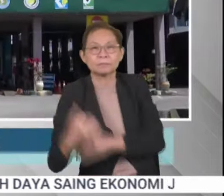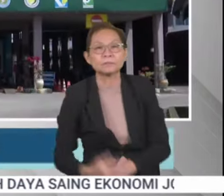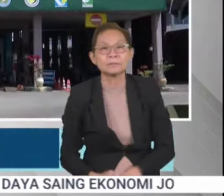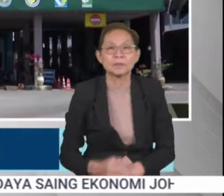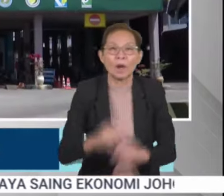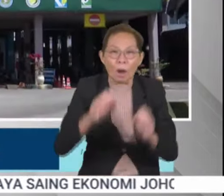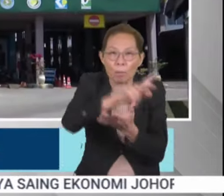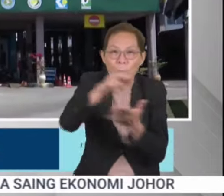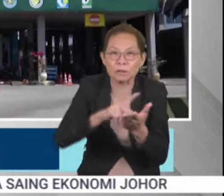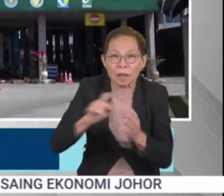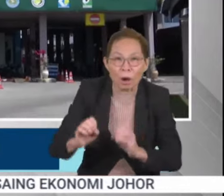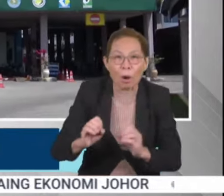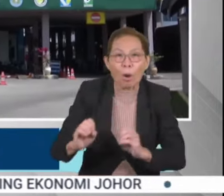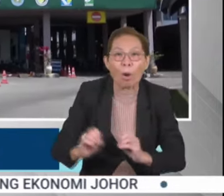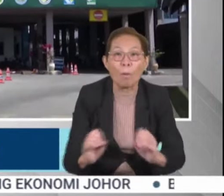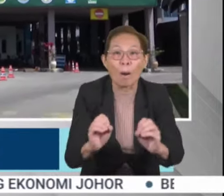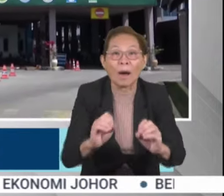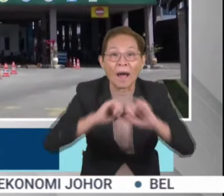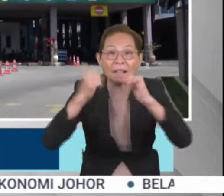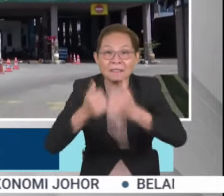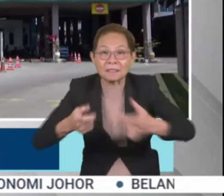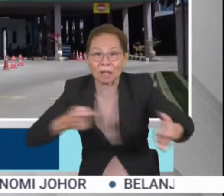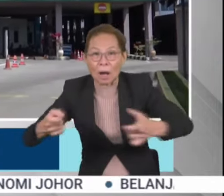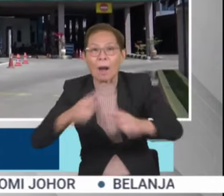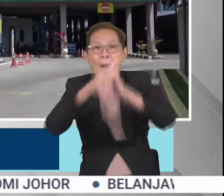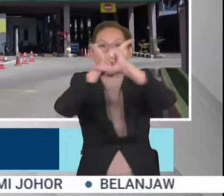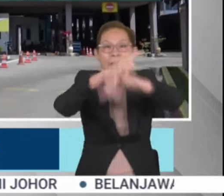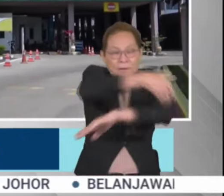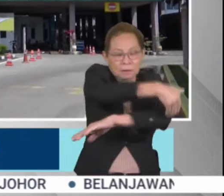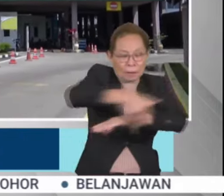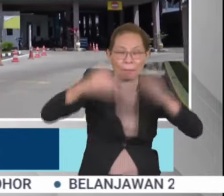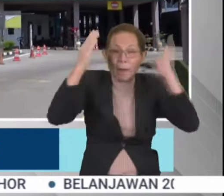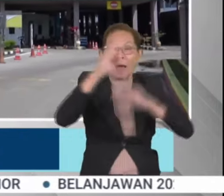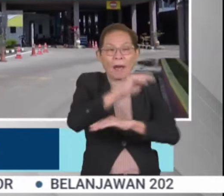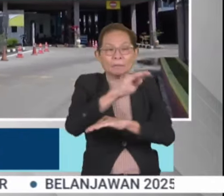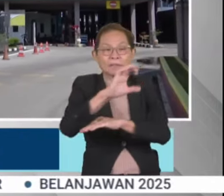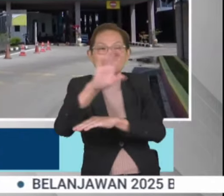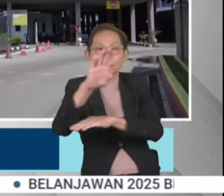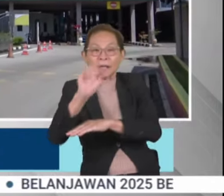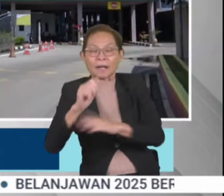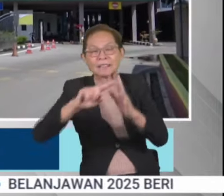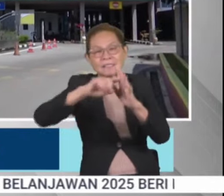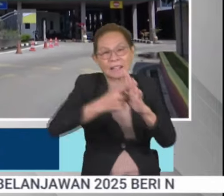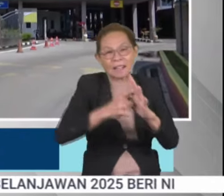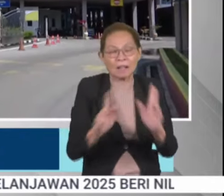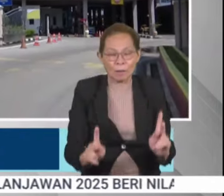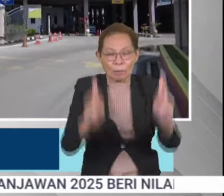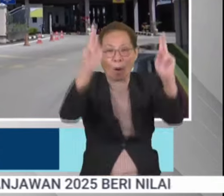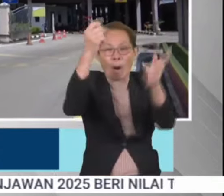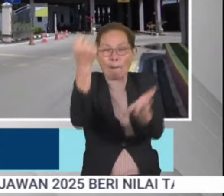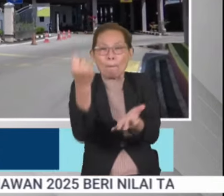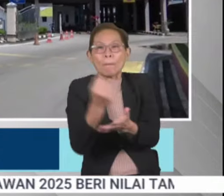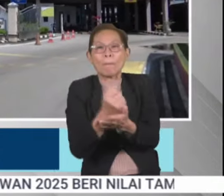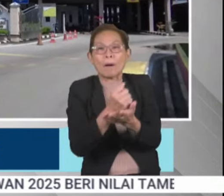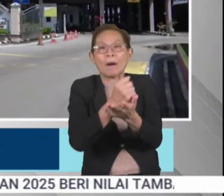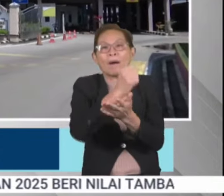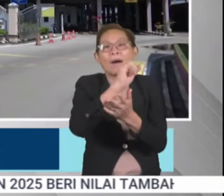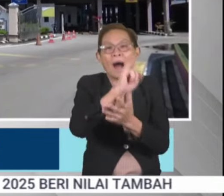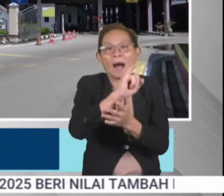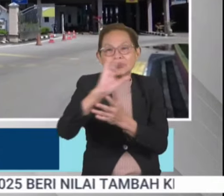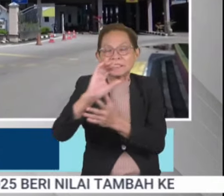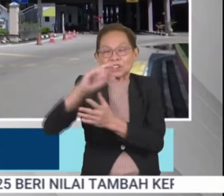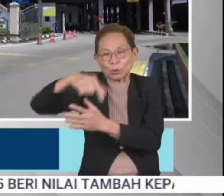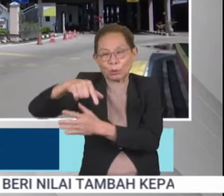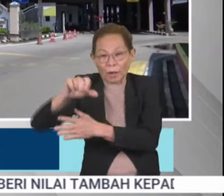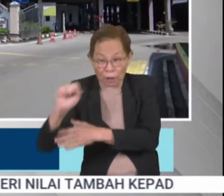Pusat Operasi Agensi Kawalan dan Perlindungan Sempadan Malaysia MCBA akan diwujudkan di Kompleks Immigration, Custom, Kuarantin